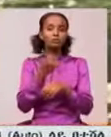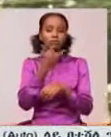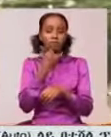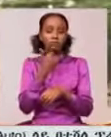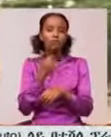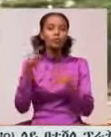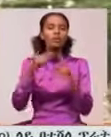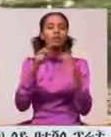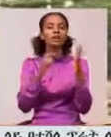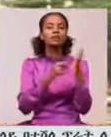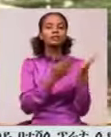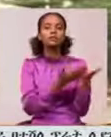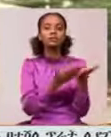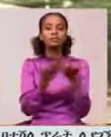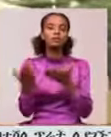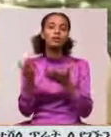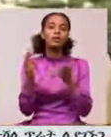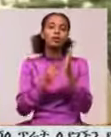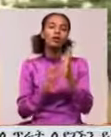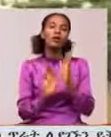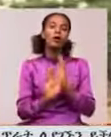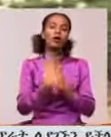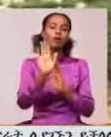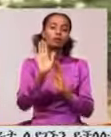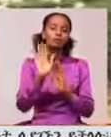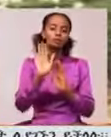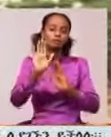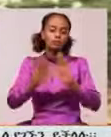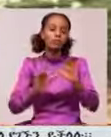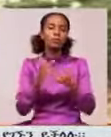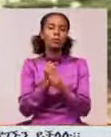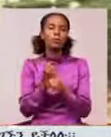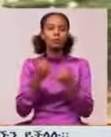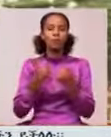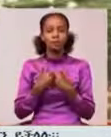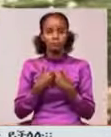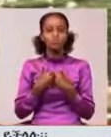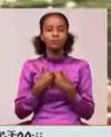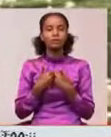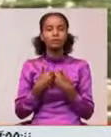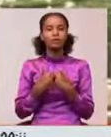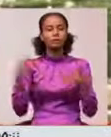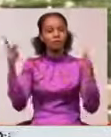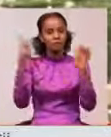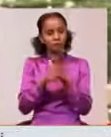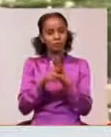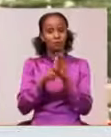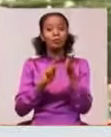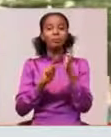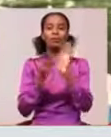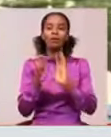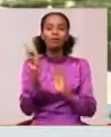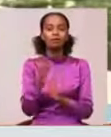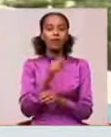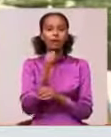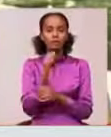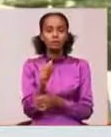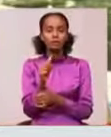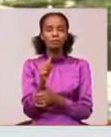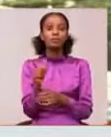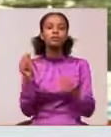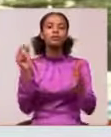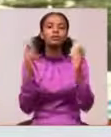ወደ ህግ ቀርቦ ህግ የራሱ እርምጃ መውሰድ አለበት። ይግደል በማለት ሳይሆን